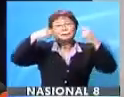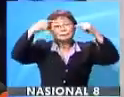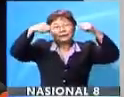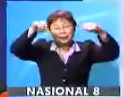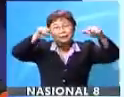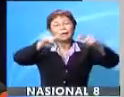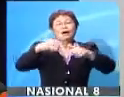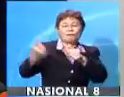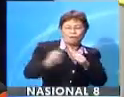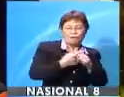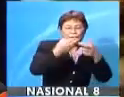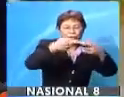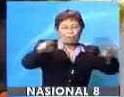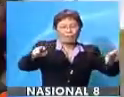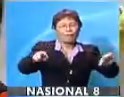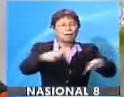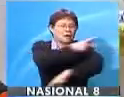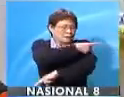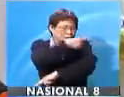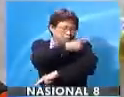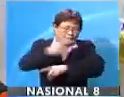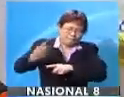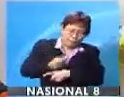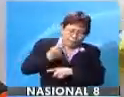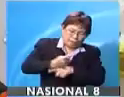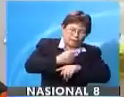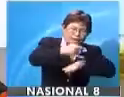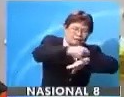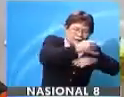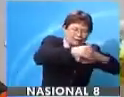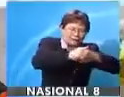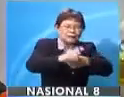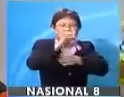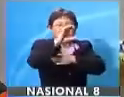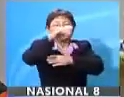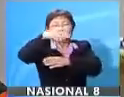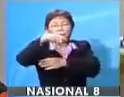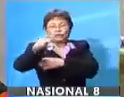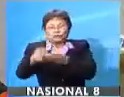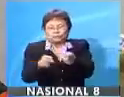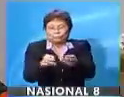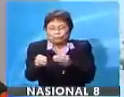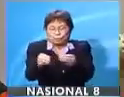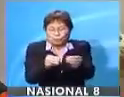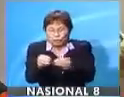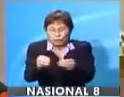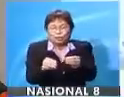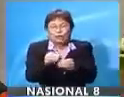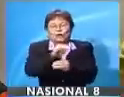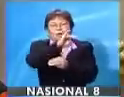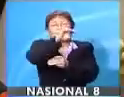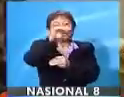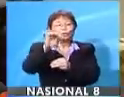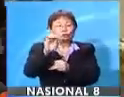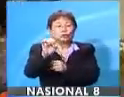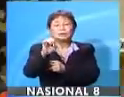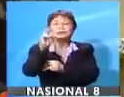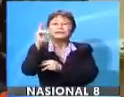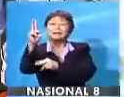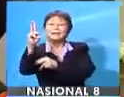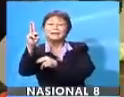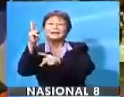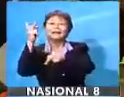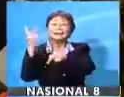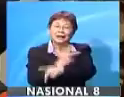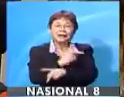beliau merasmikan pelancaran Clinical Practice Guidelines CPG Management of Neonatal Jaundice Second Edition